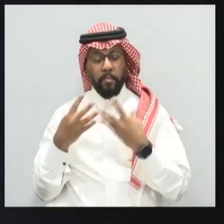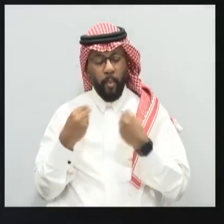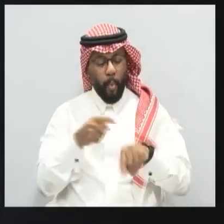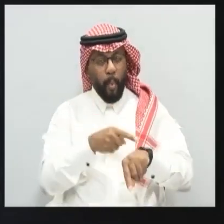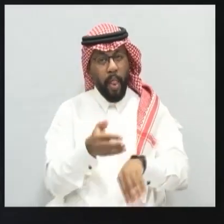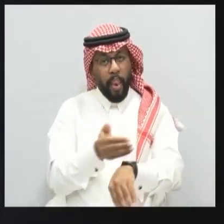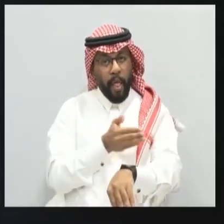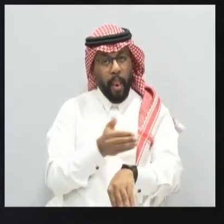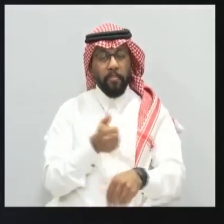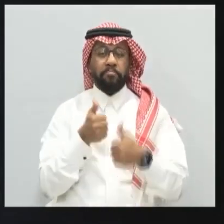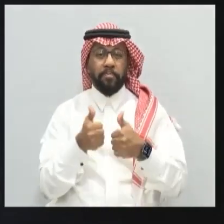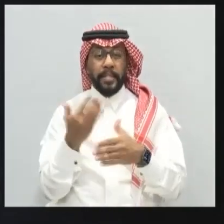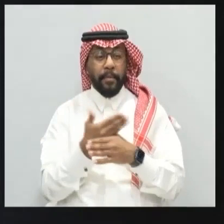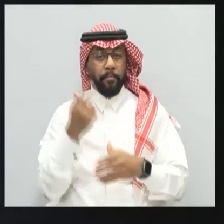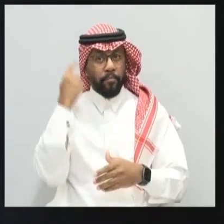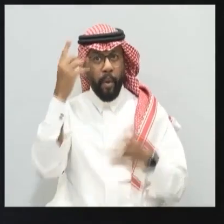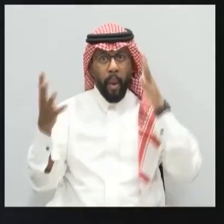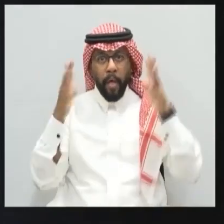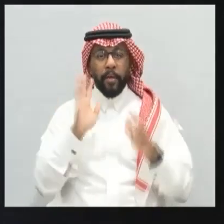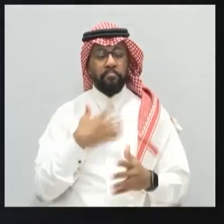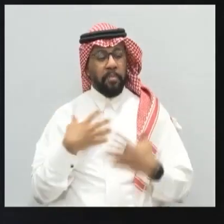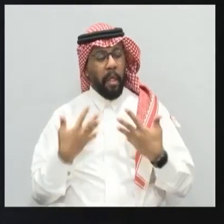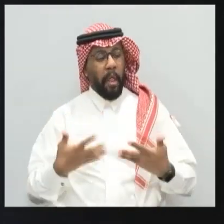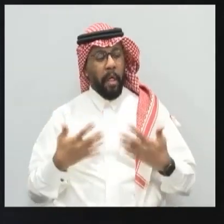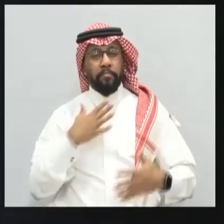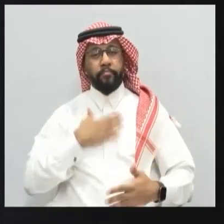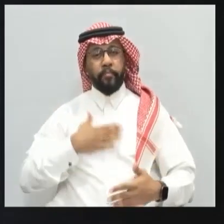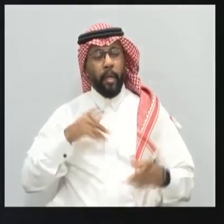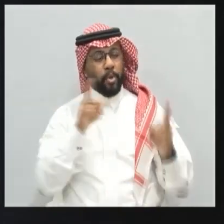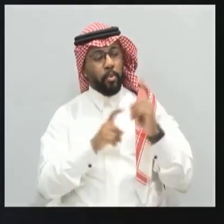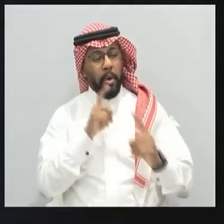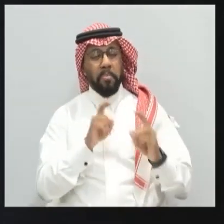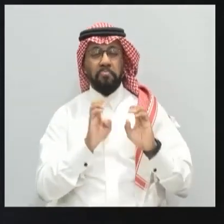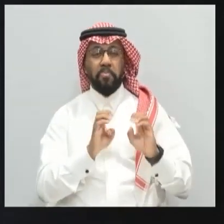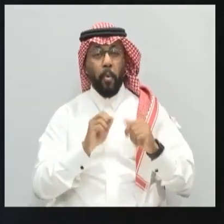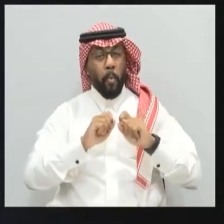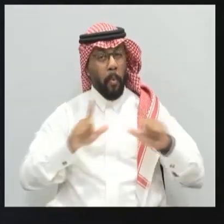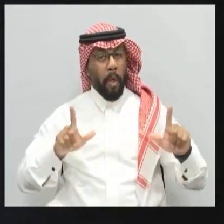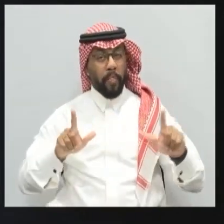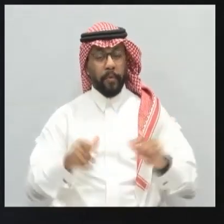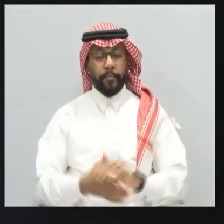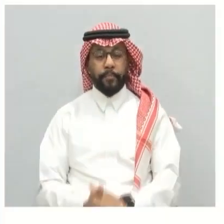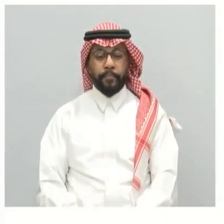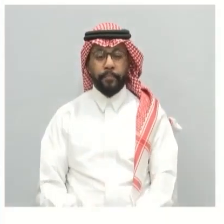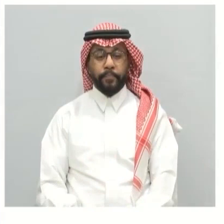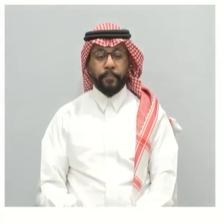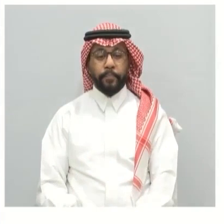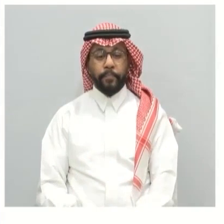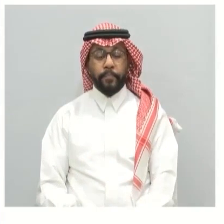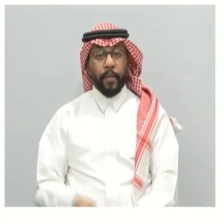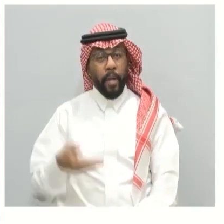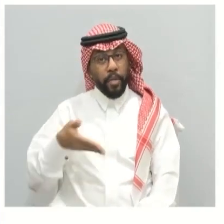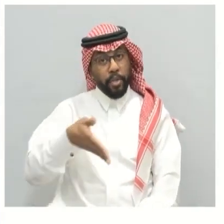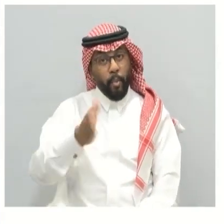سيساعدك على الاجابه والحوار مع جهه التوظيف بشكل جيد